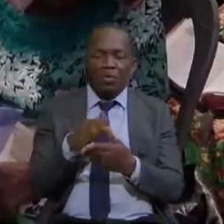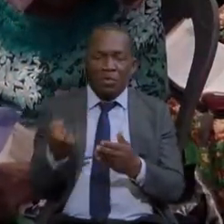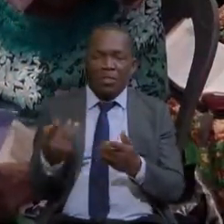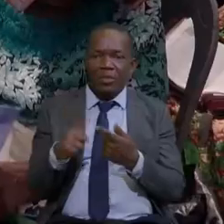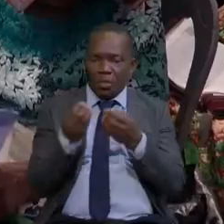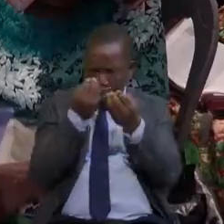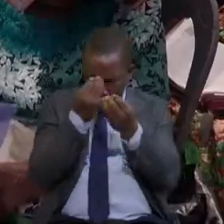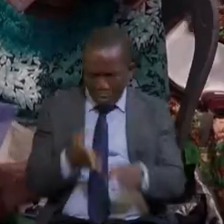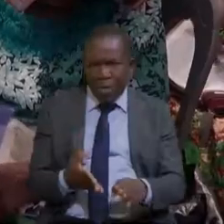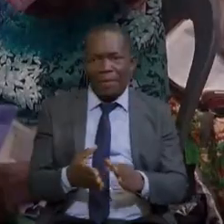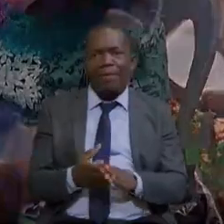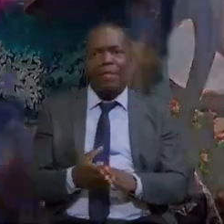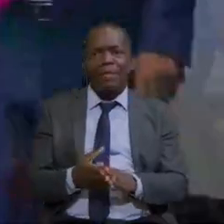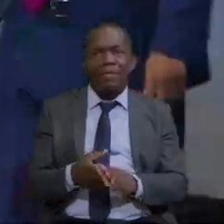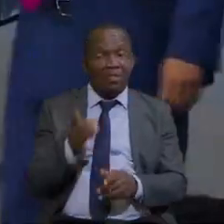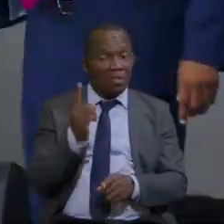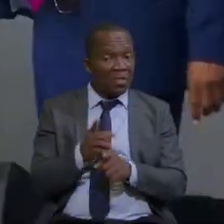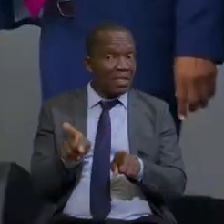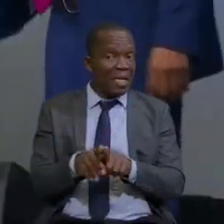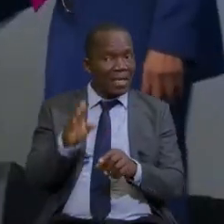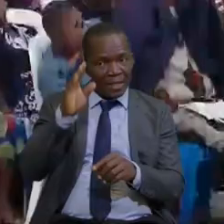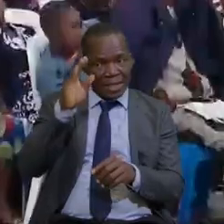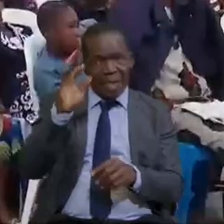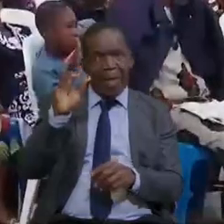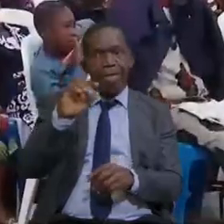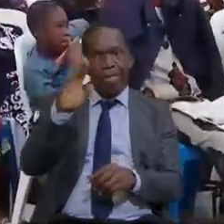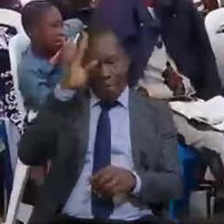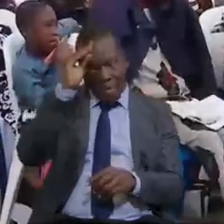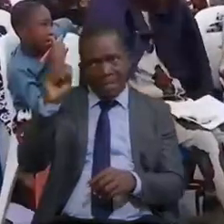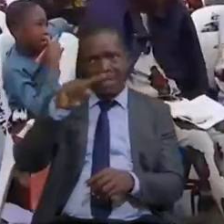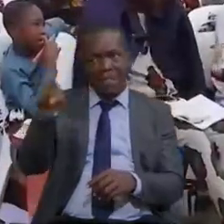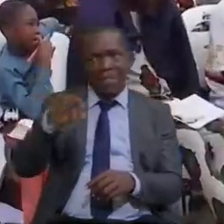et donnes aux pauvres. Et si...